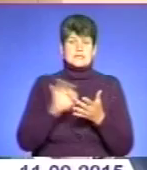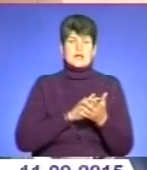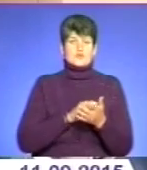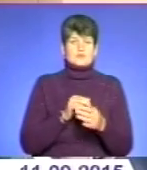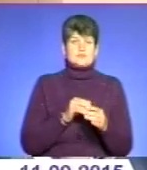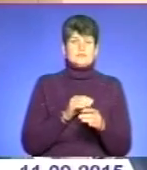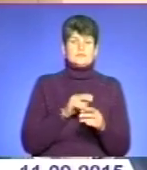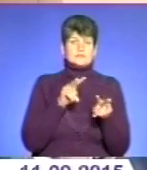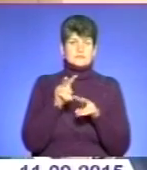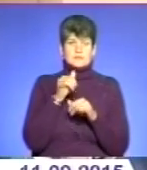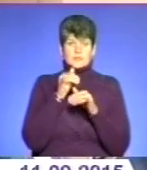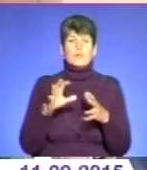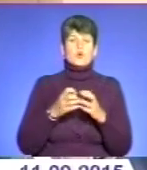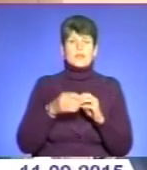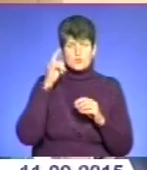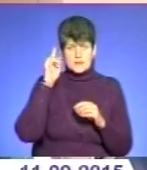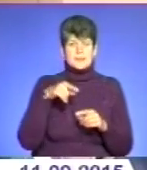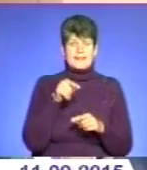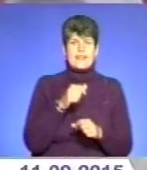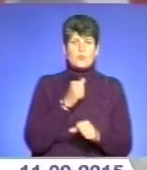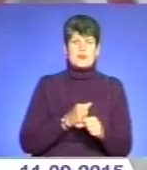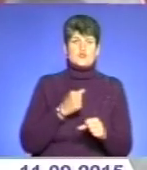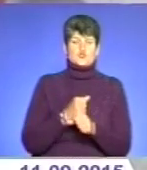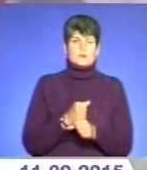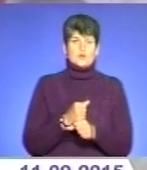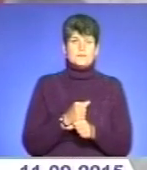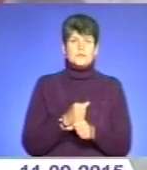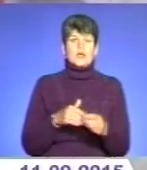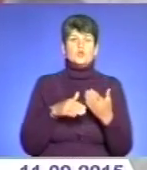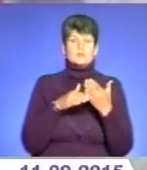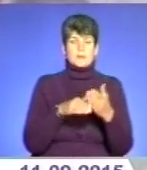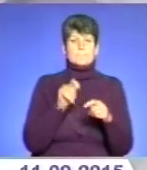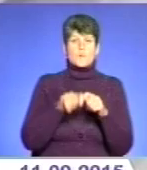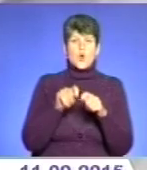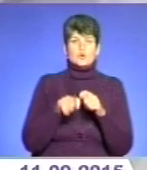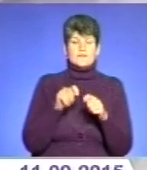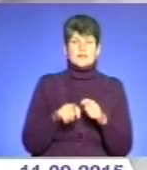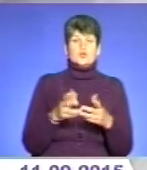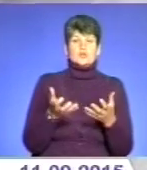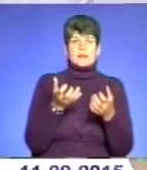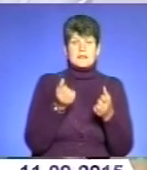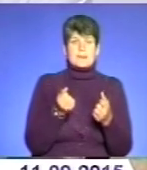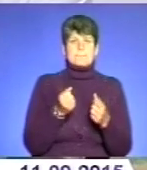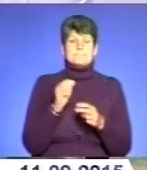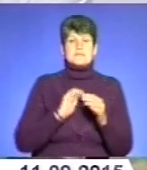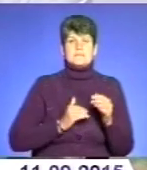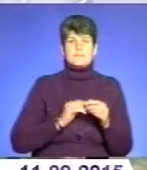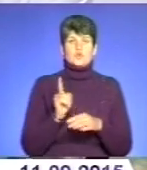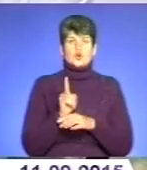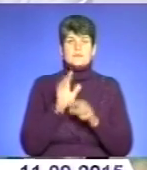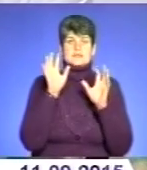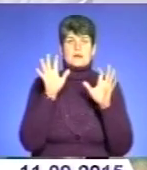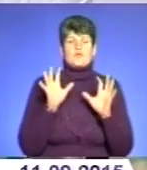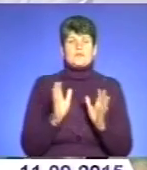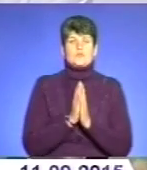намагаємося це робити. Ми цю проблему знаємо, над нею працюємо. Допомогти проконтролювати дотримання підприємцями норм законів закликають